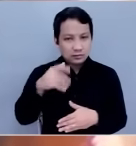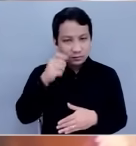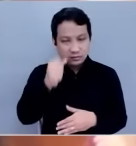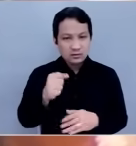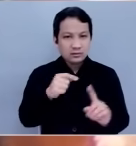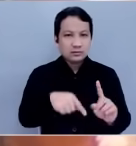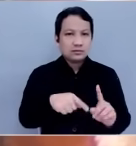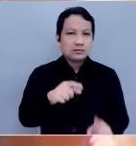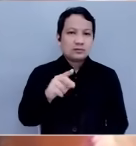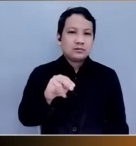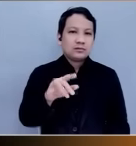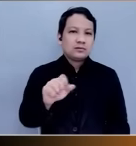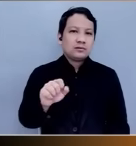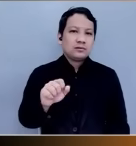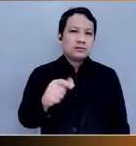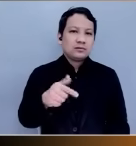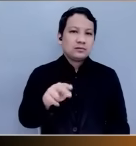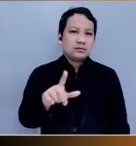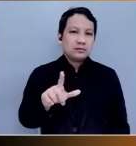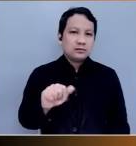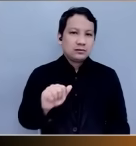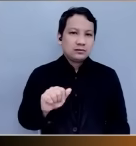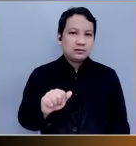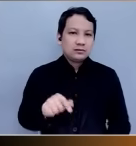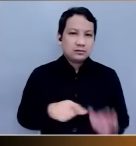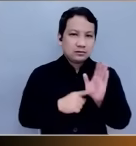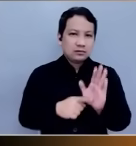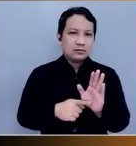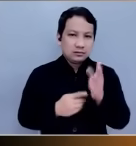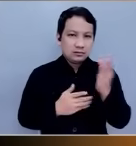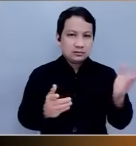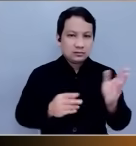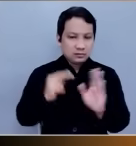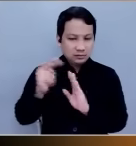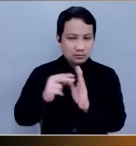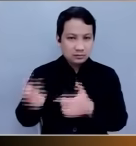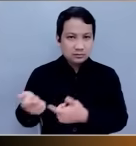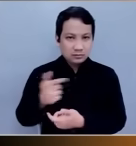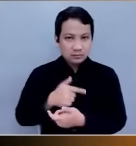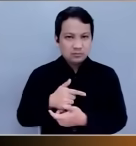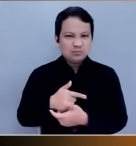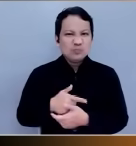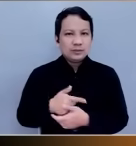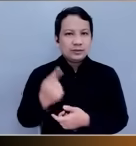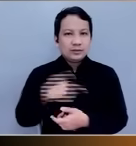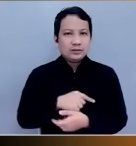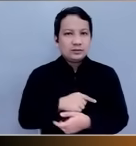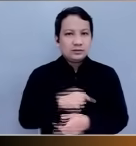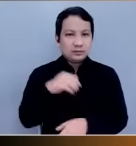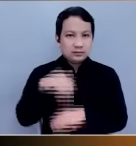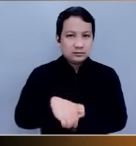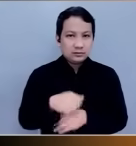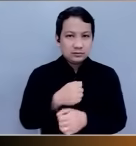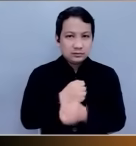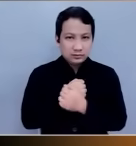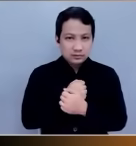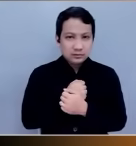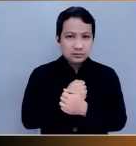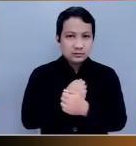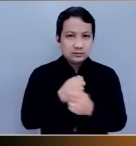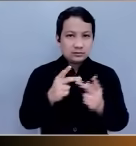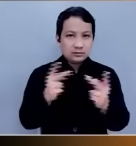Aguila sa iba pang mga miyembro patunay nito ang ibinigay sa aming video kung saan nagsagawa ng gabi ng pagmamahal sa lugar ng